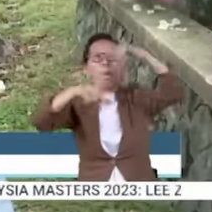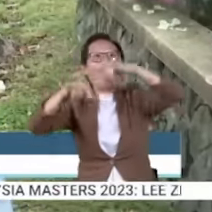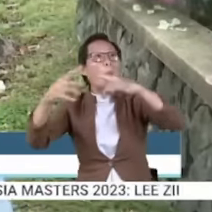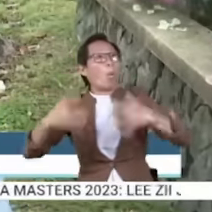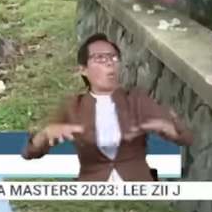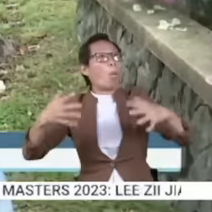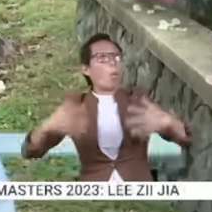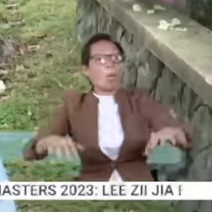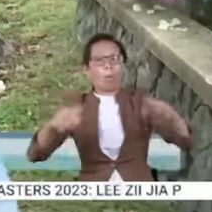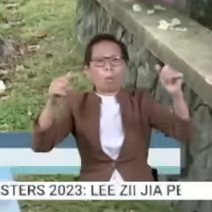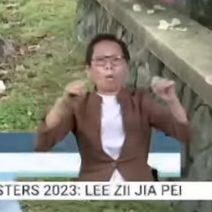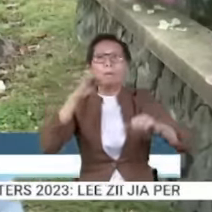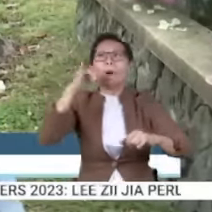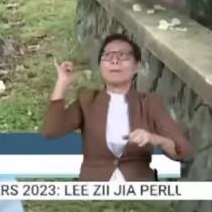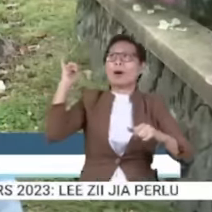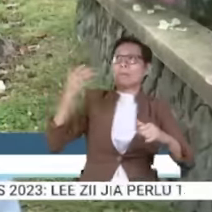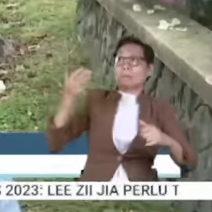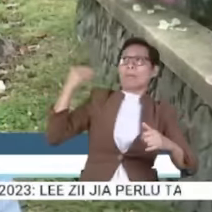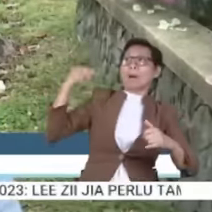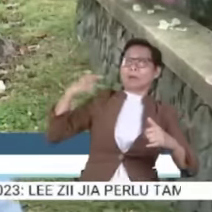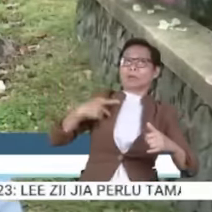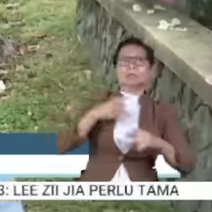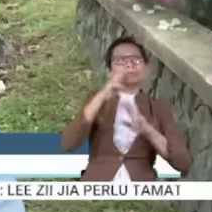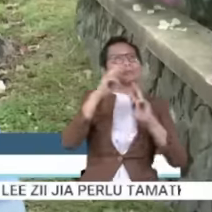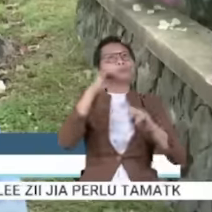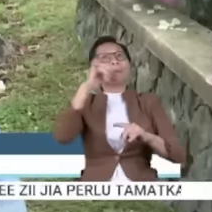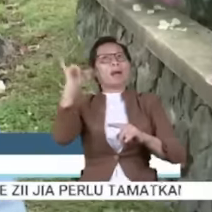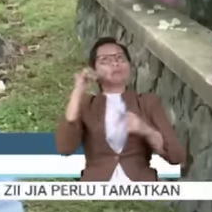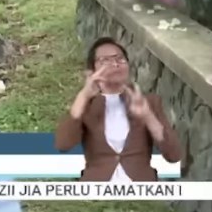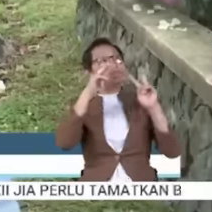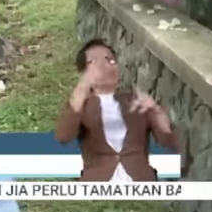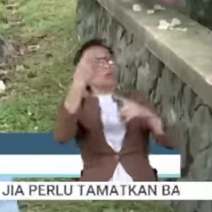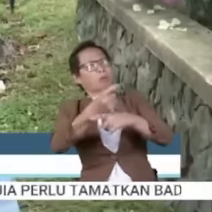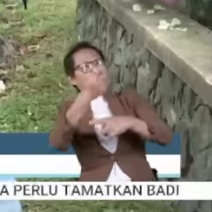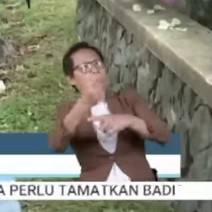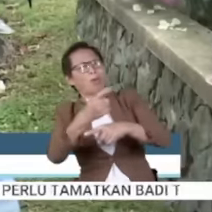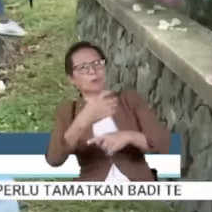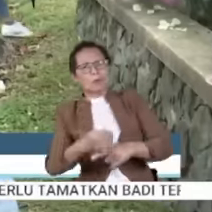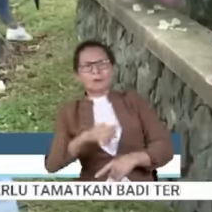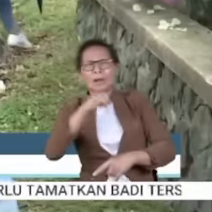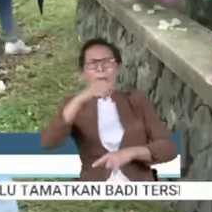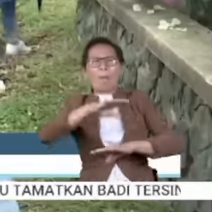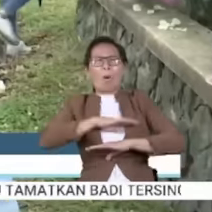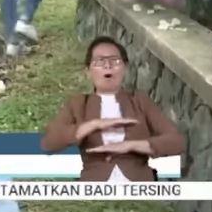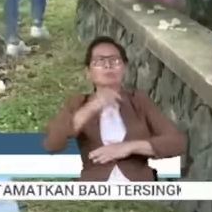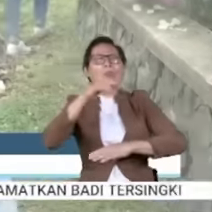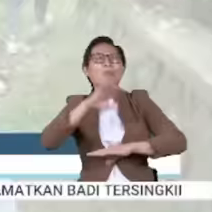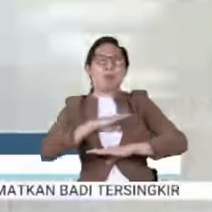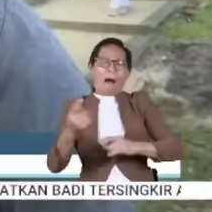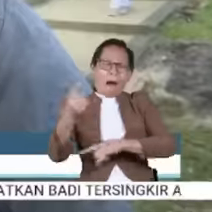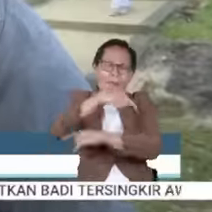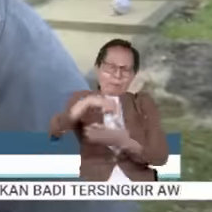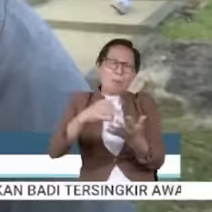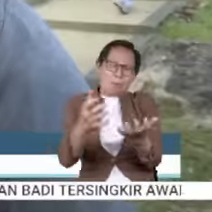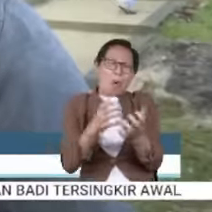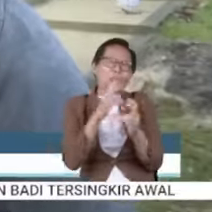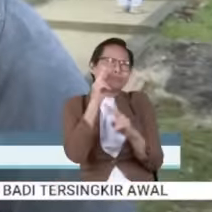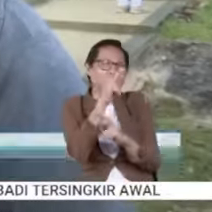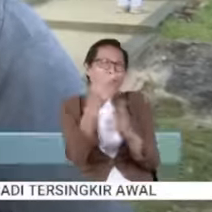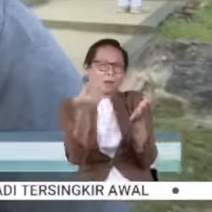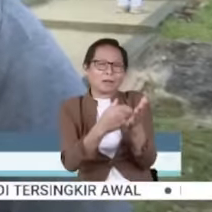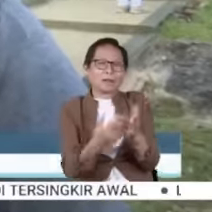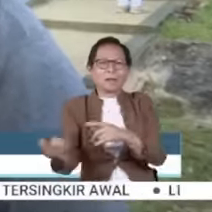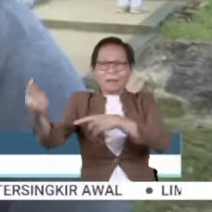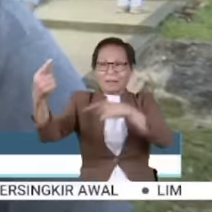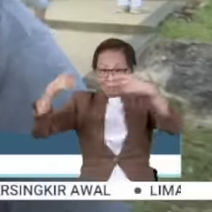kemarin pun kita tengok yang trainingnya tuh jadilah hari ini kami datang